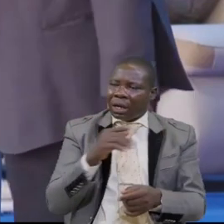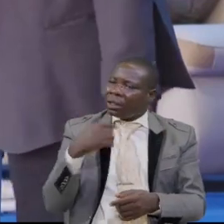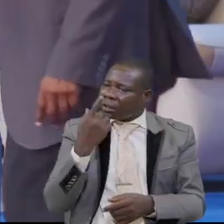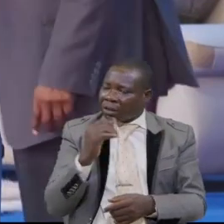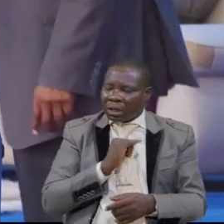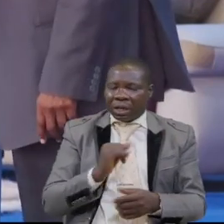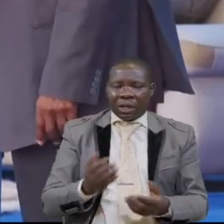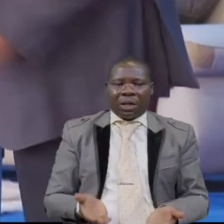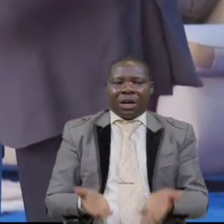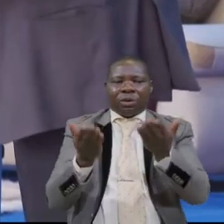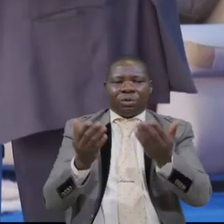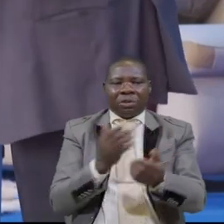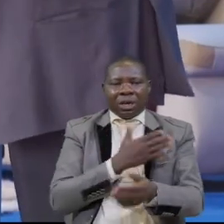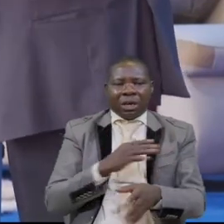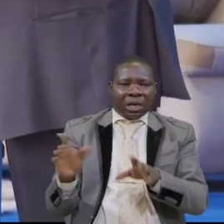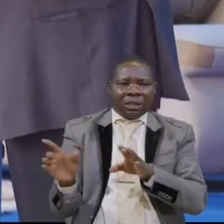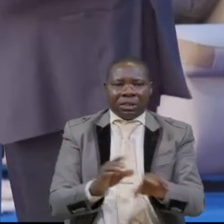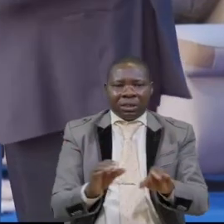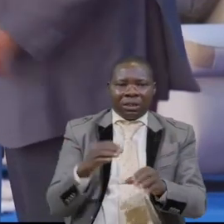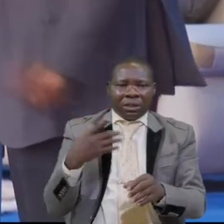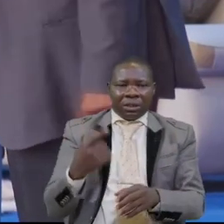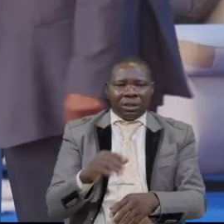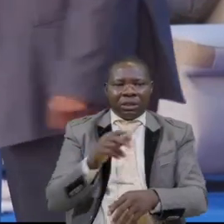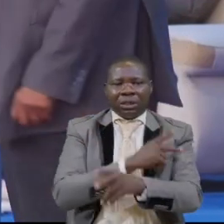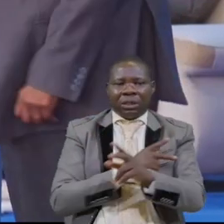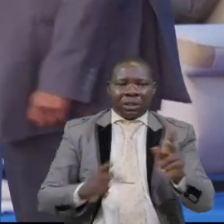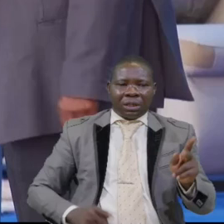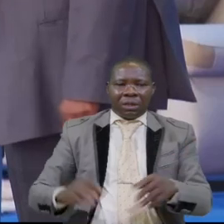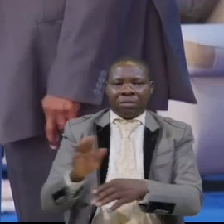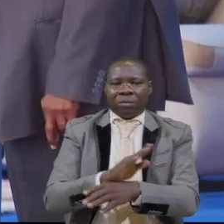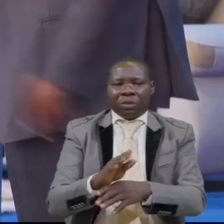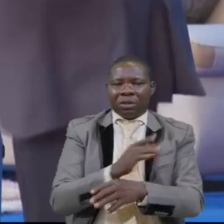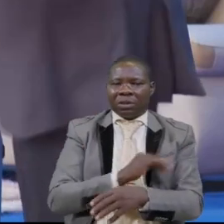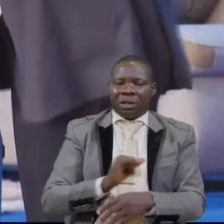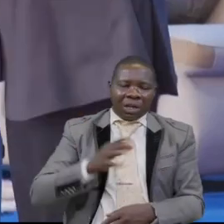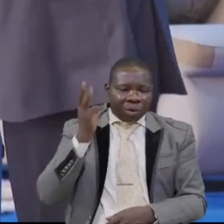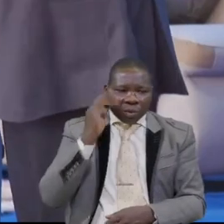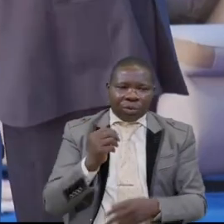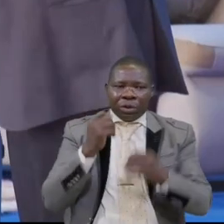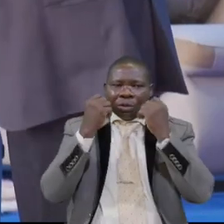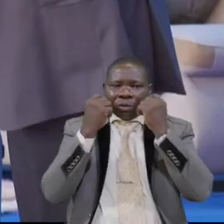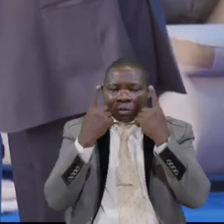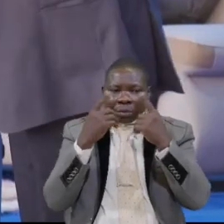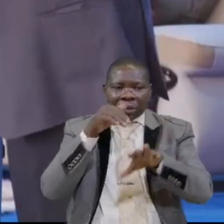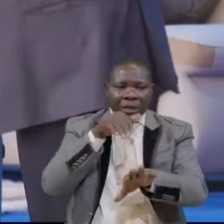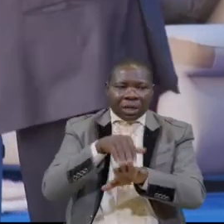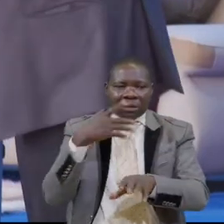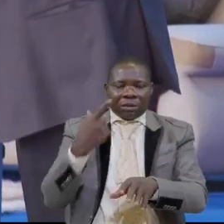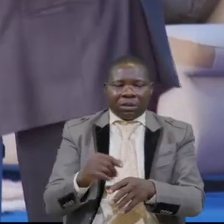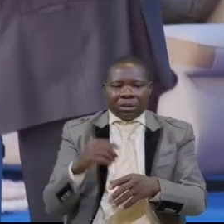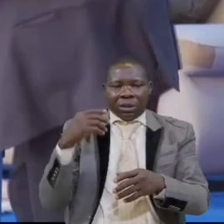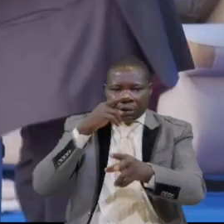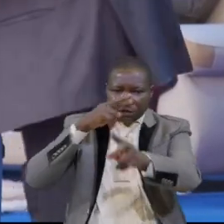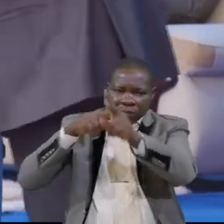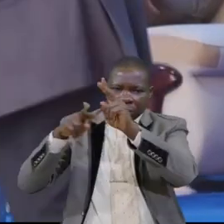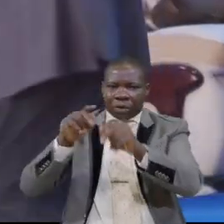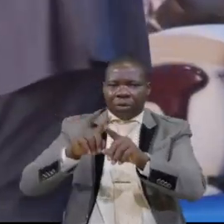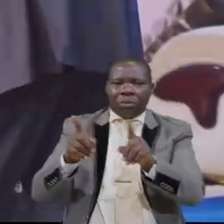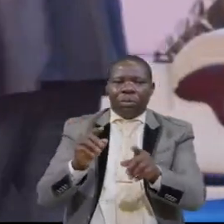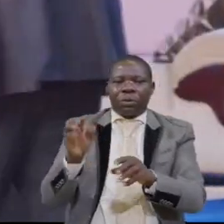et je m'occupais des affaires du roi j'étais étonné de la vision et personne n' nu